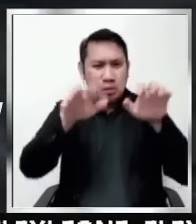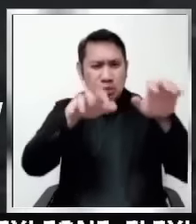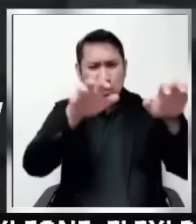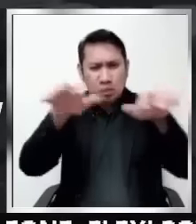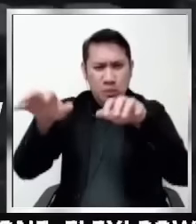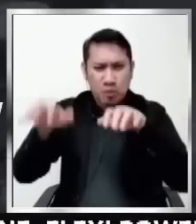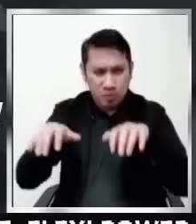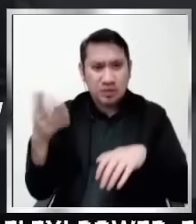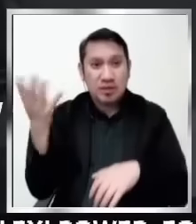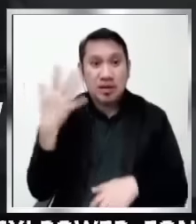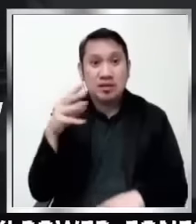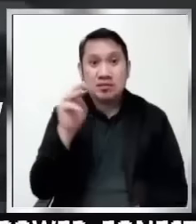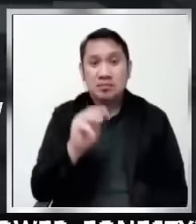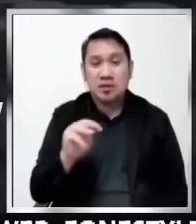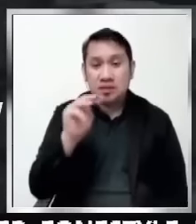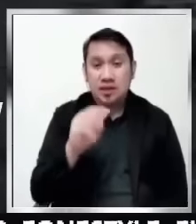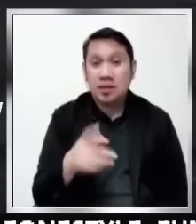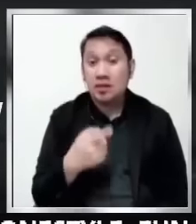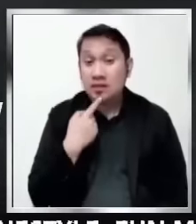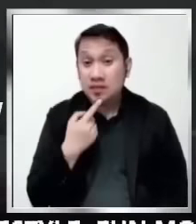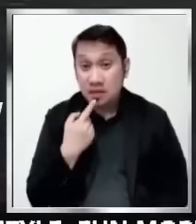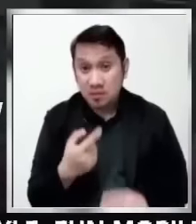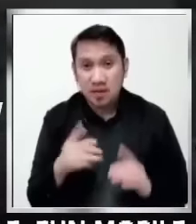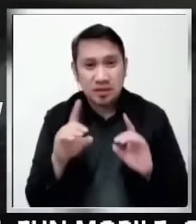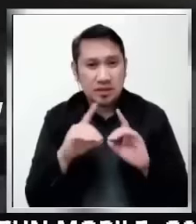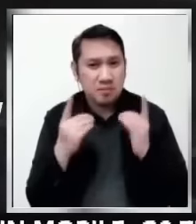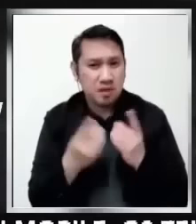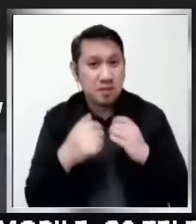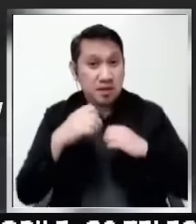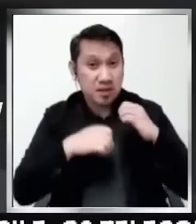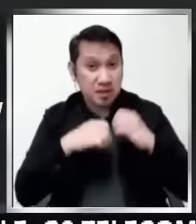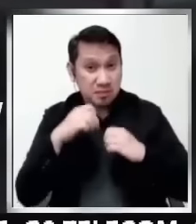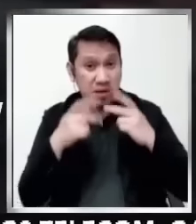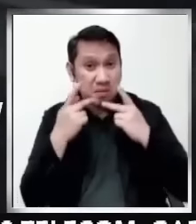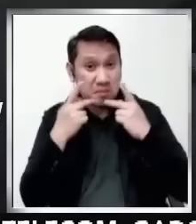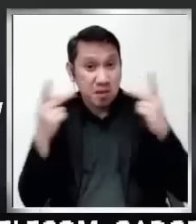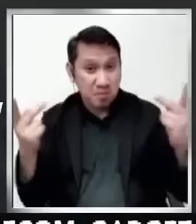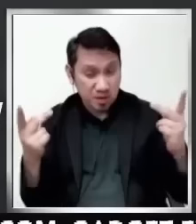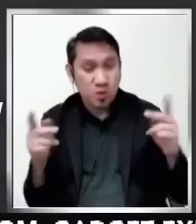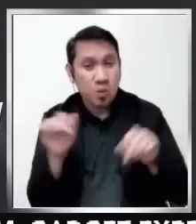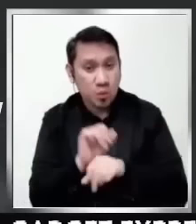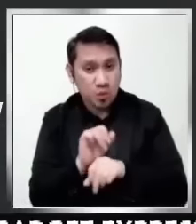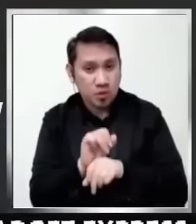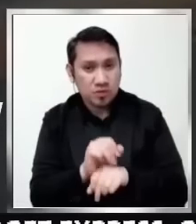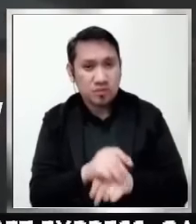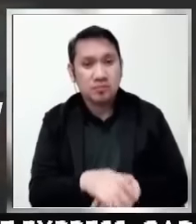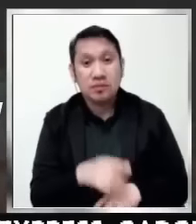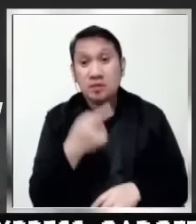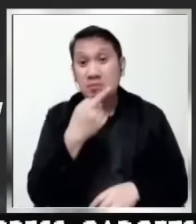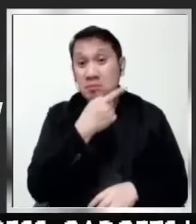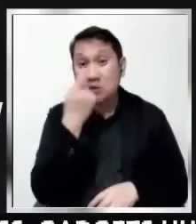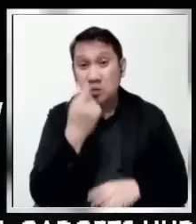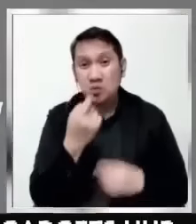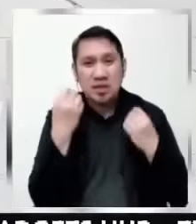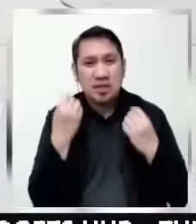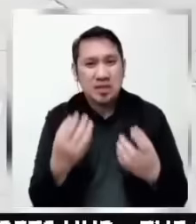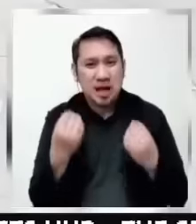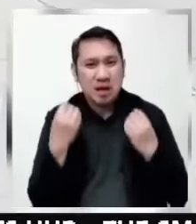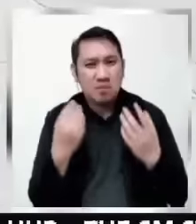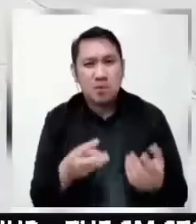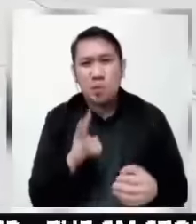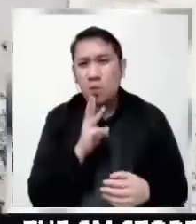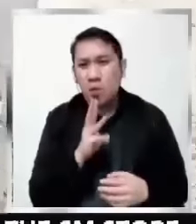Lunes. Ayon sa Department of Engineering and Public Works o DEPW, dahil ito sa dami ng tubig ulan.